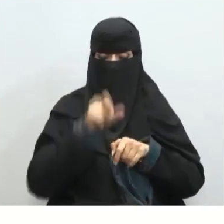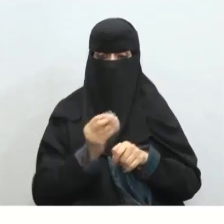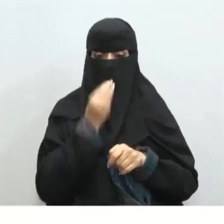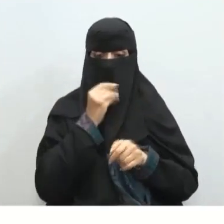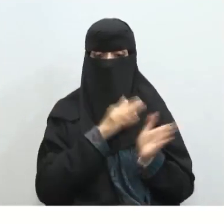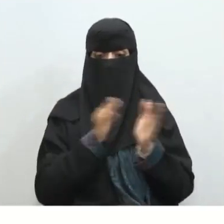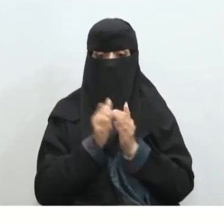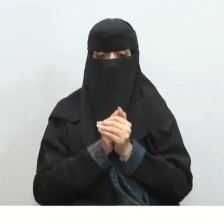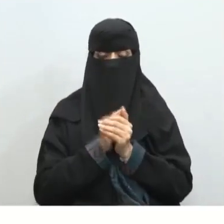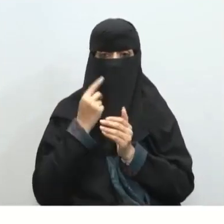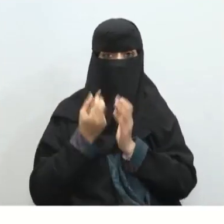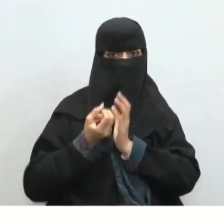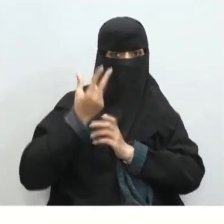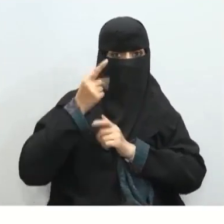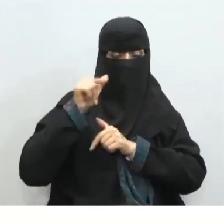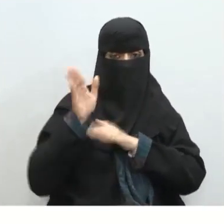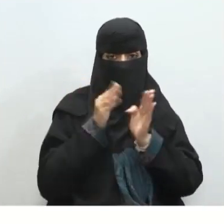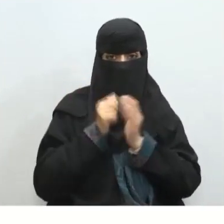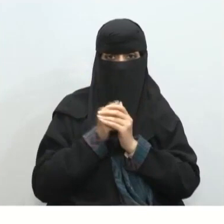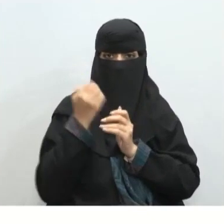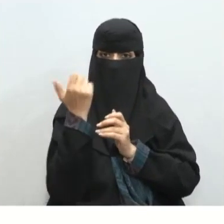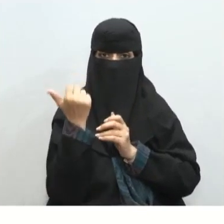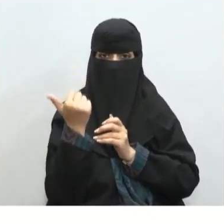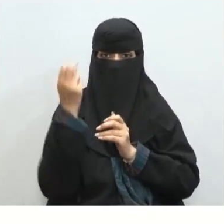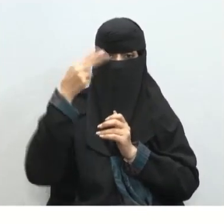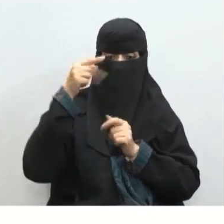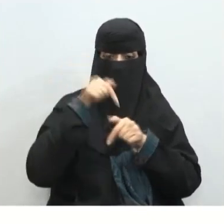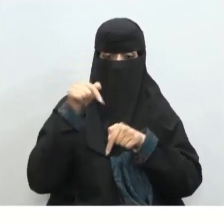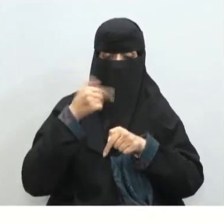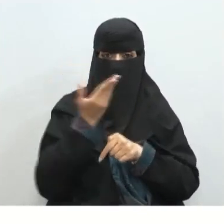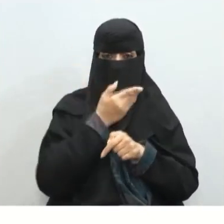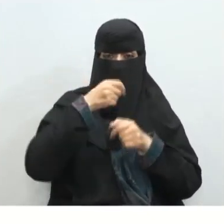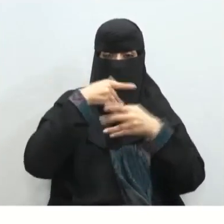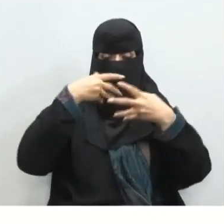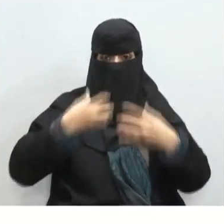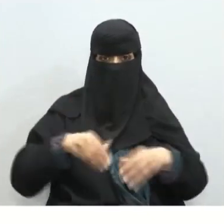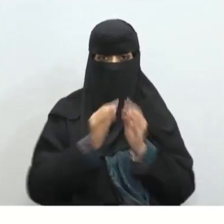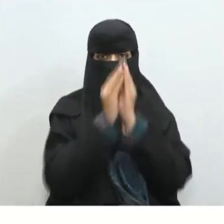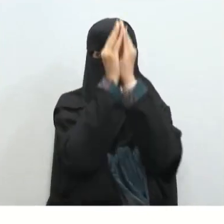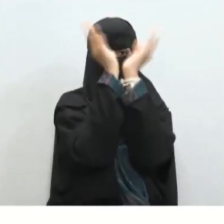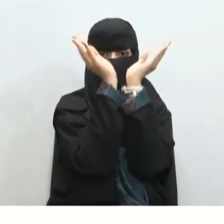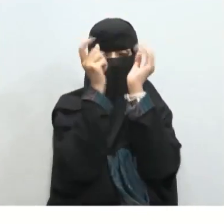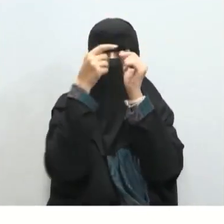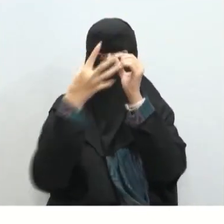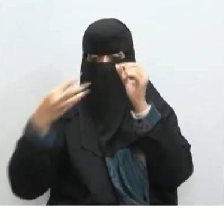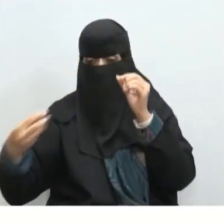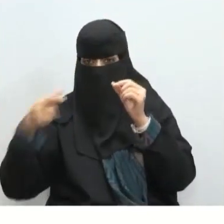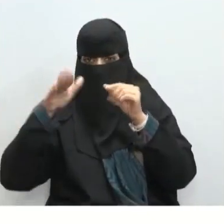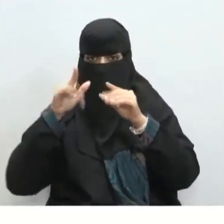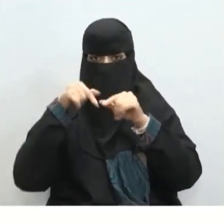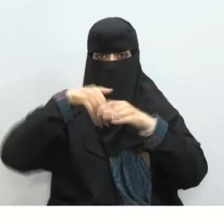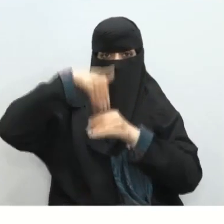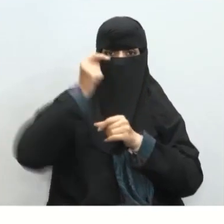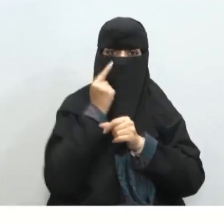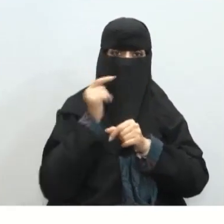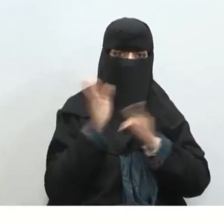التغذيه في سؤال 26 توقع وتوقعي اثر فقدان الغابات في عمليه تنفس الخلوي عند المخلوقات